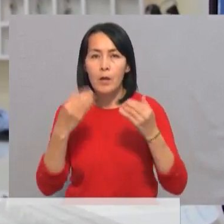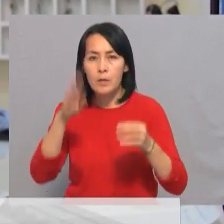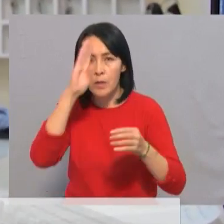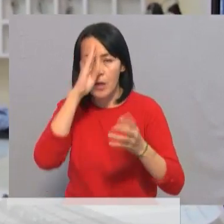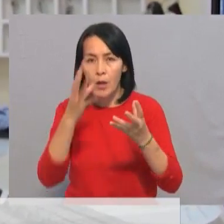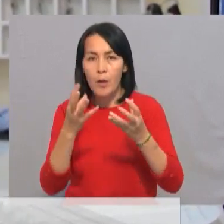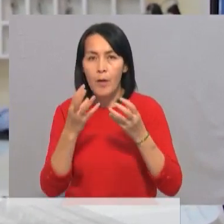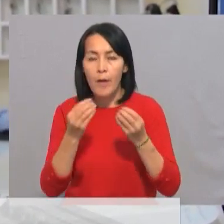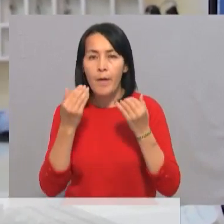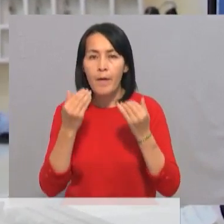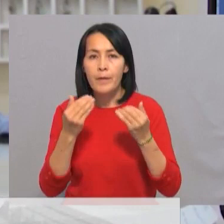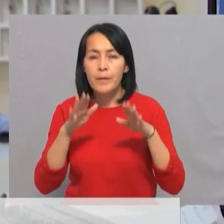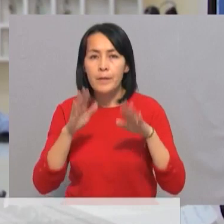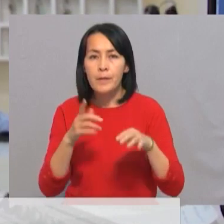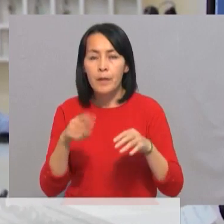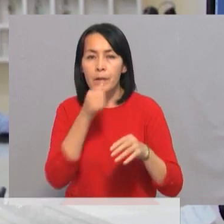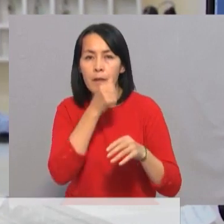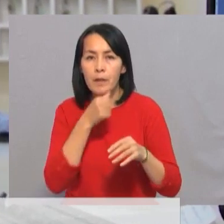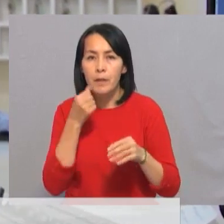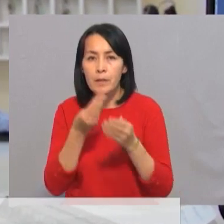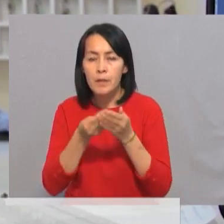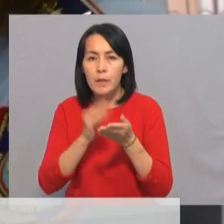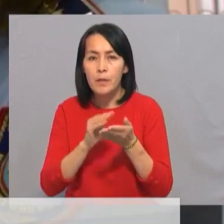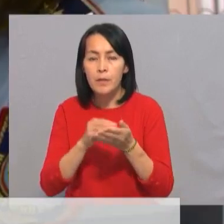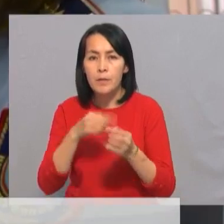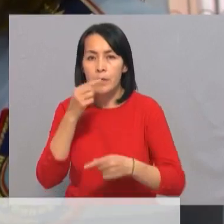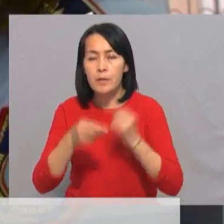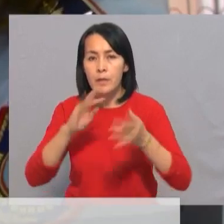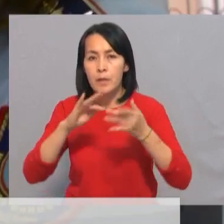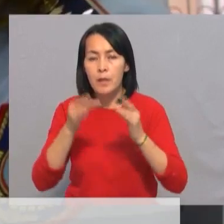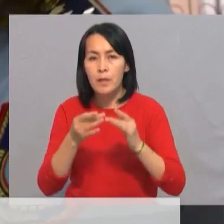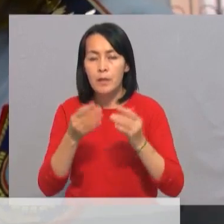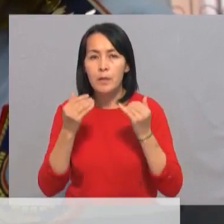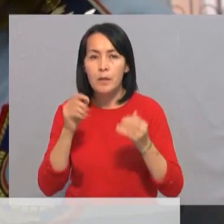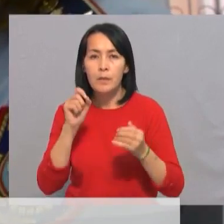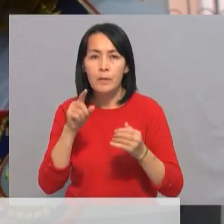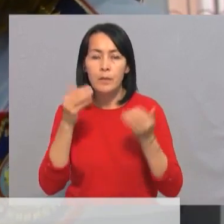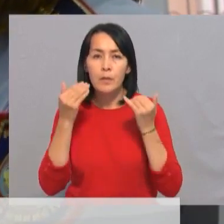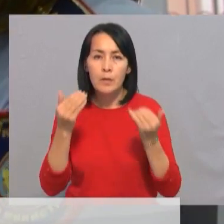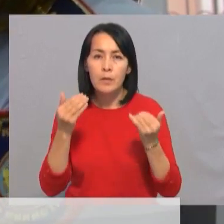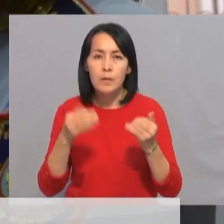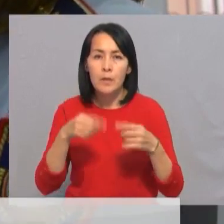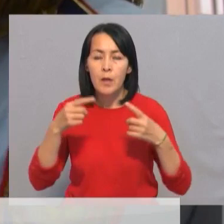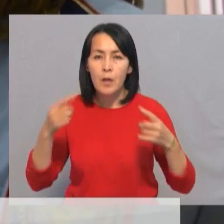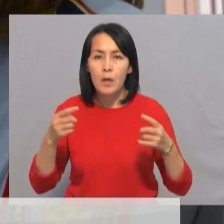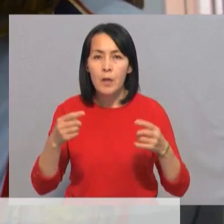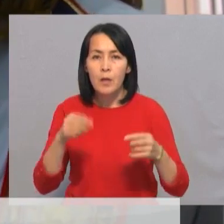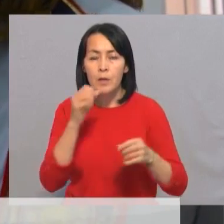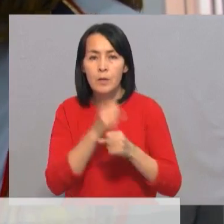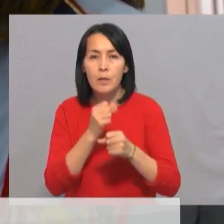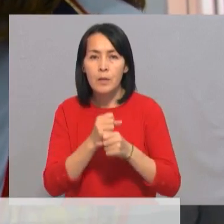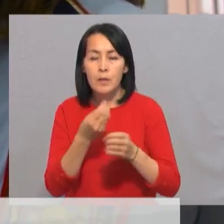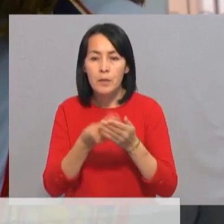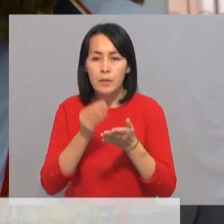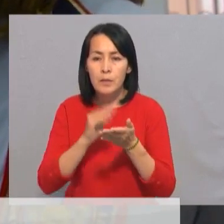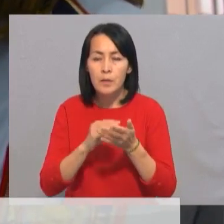мужчина получал координаты мест, где спрятаны пакеты с наркотиками через интернет-мессенджер, расфасовывал их на разовые дозы и делал